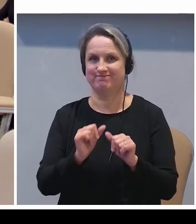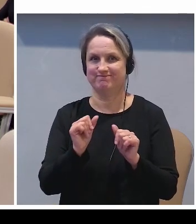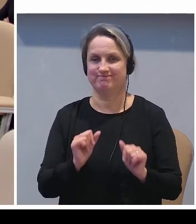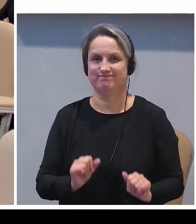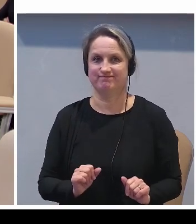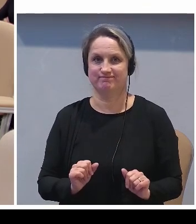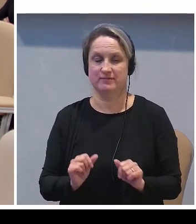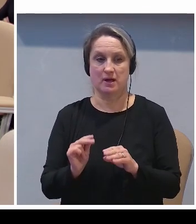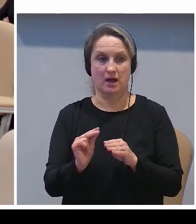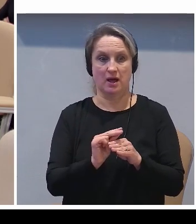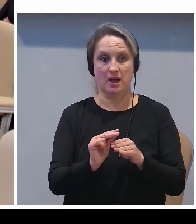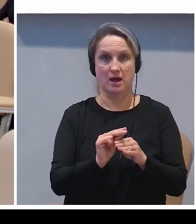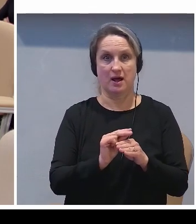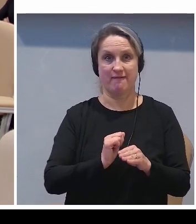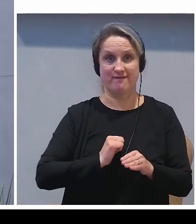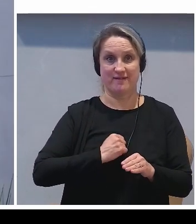kui ravimifirma